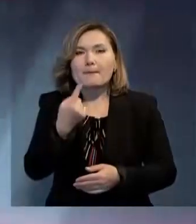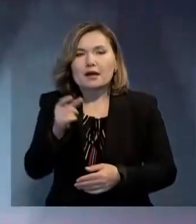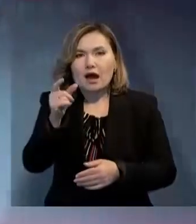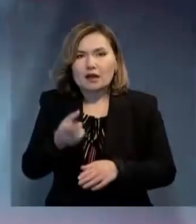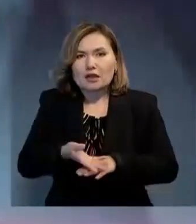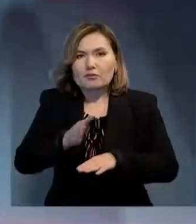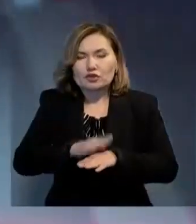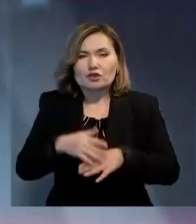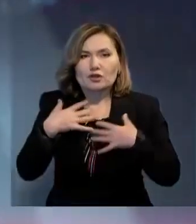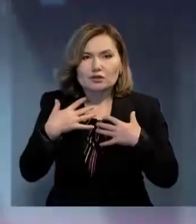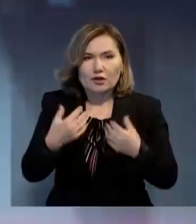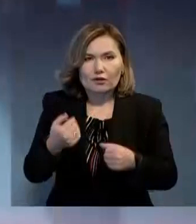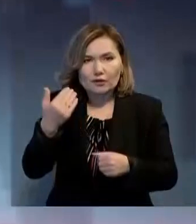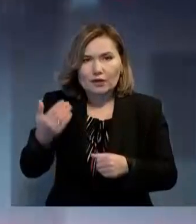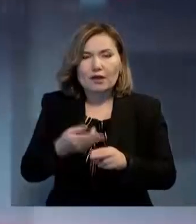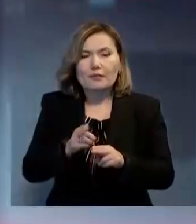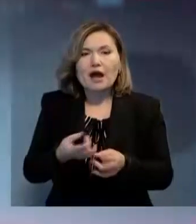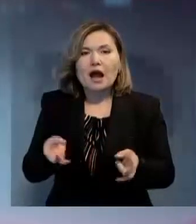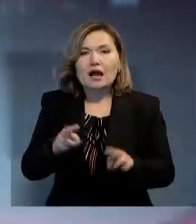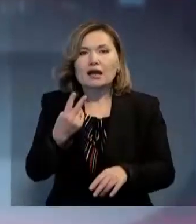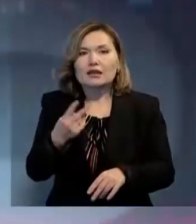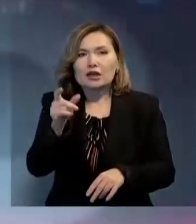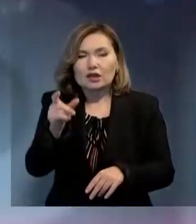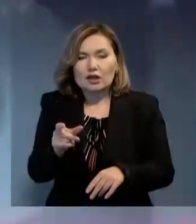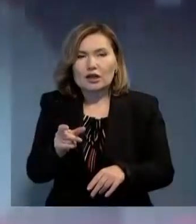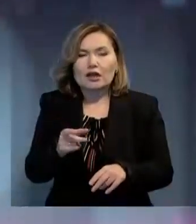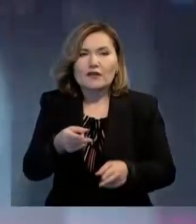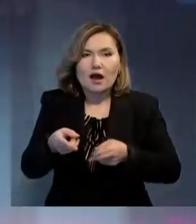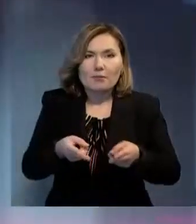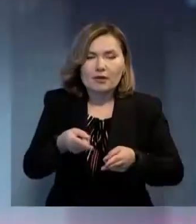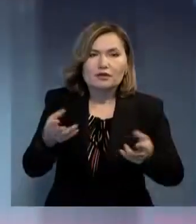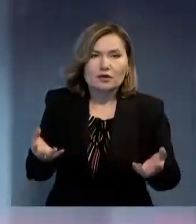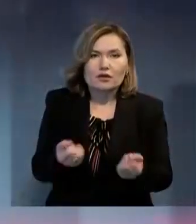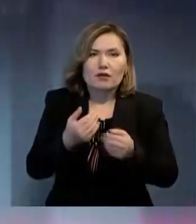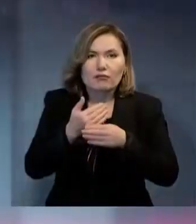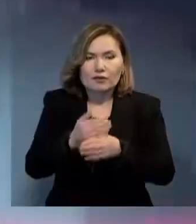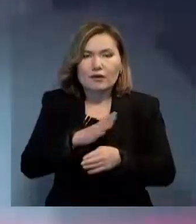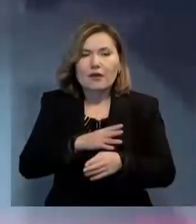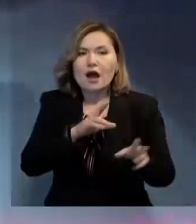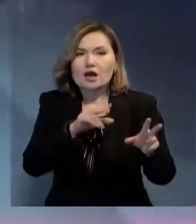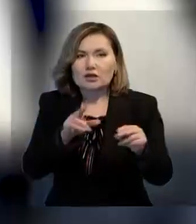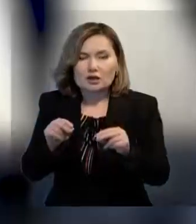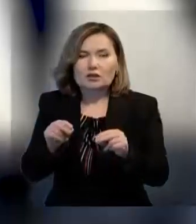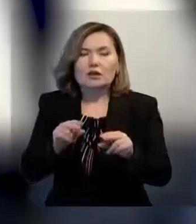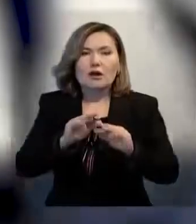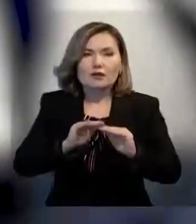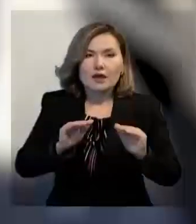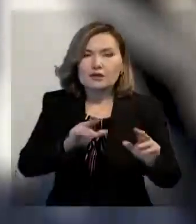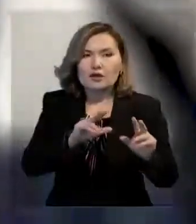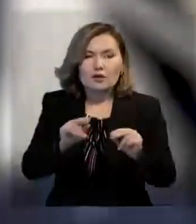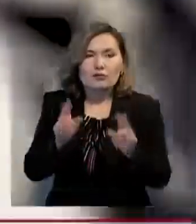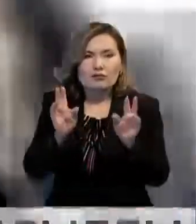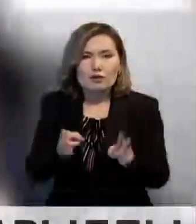ауыр халде жансақтау бөлімінде жатыр. Қалған екеуі хирургия бөлімшесінде. Абырой болғанда оқушылар мен мұғалімдер зардап шеккен жоқ.